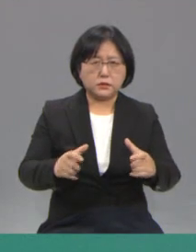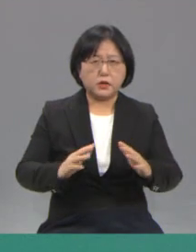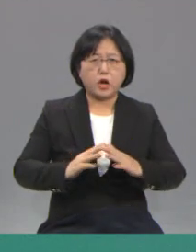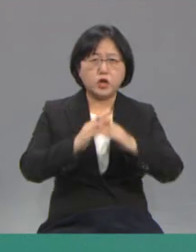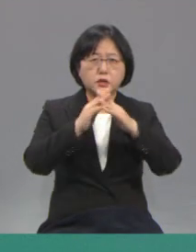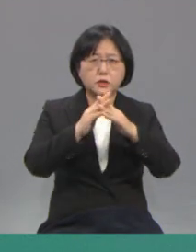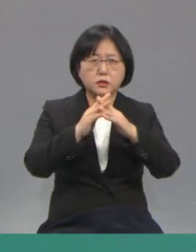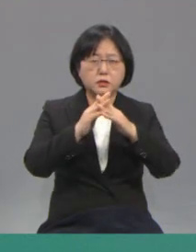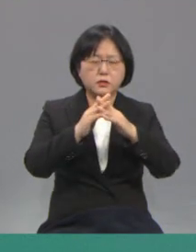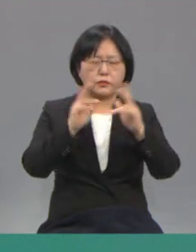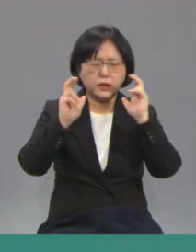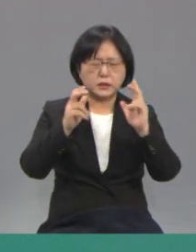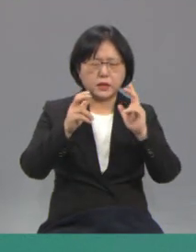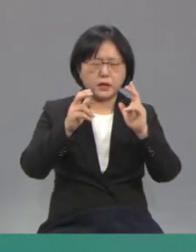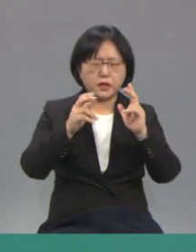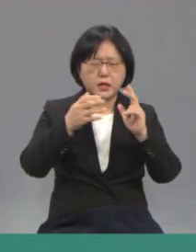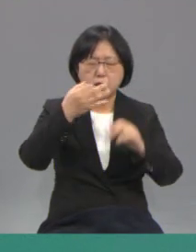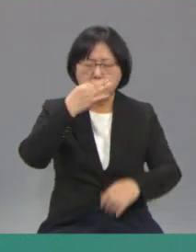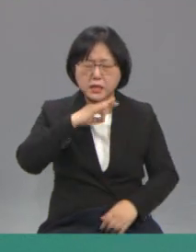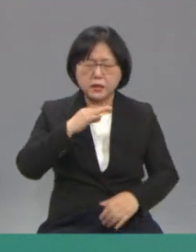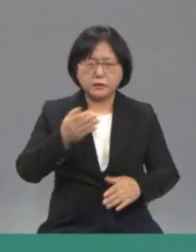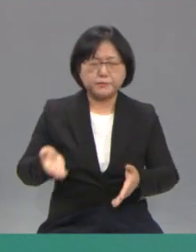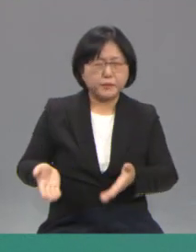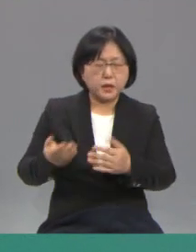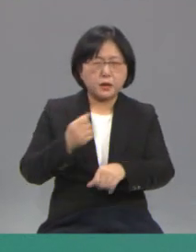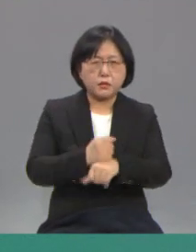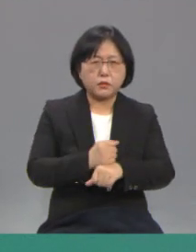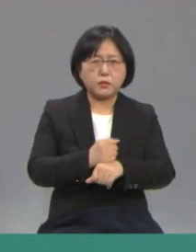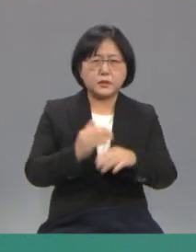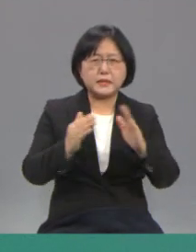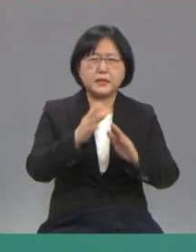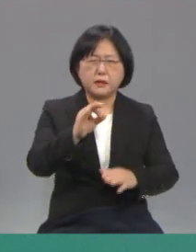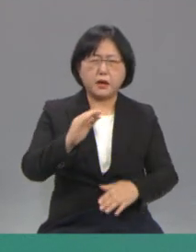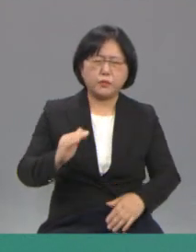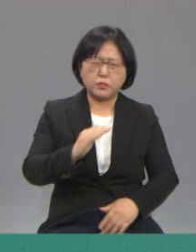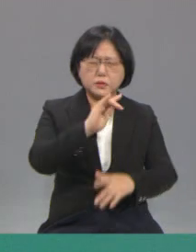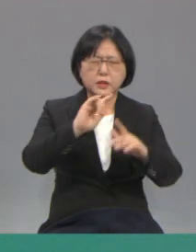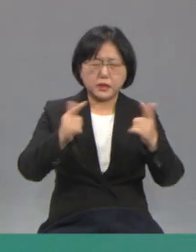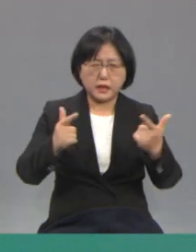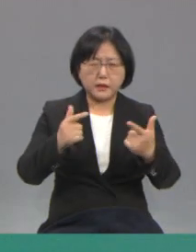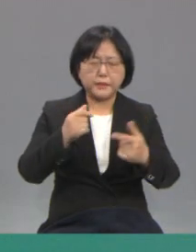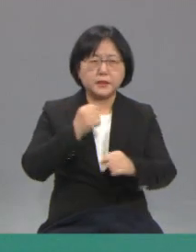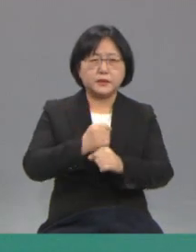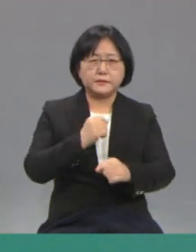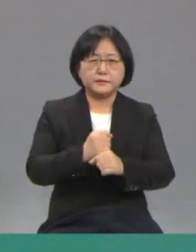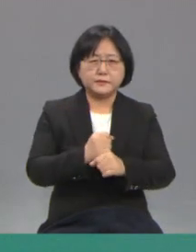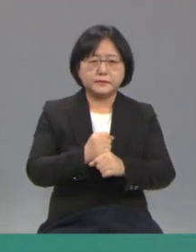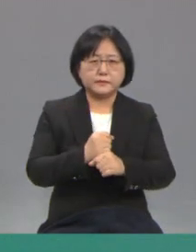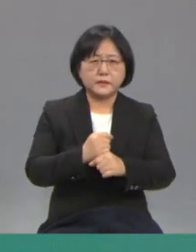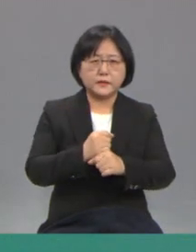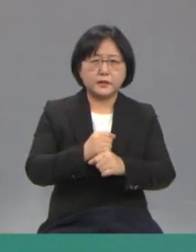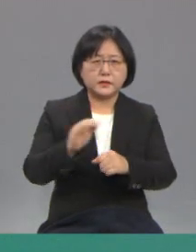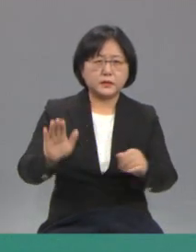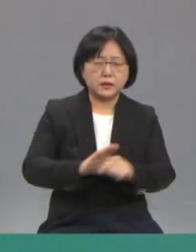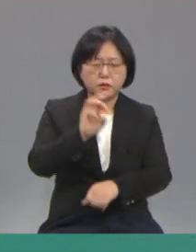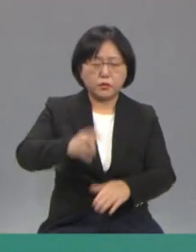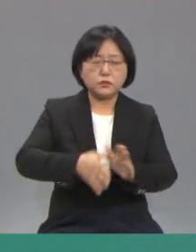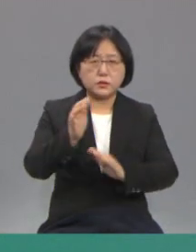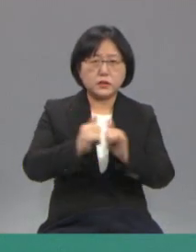건설업자 배불리고 광주시 집값 상승을 유도하지 않게 하겠습니다 사랑하는 광주